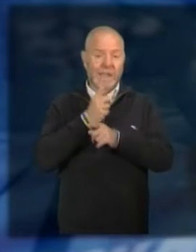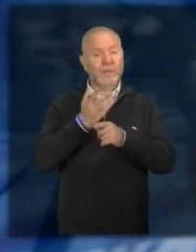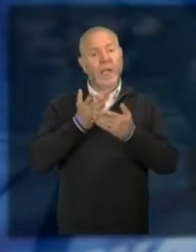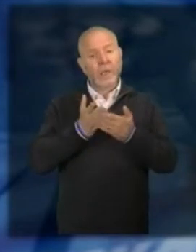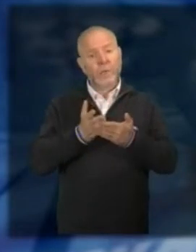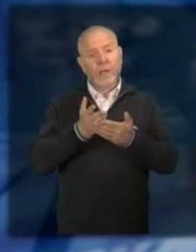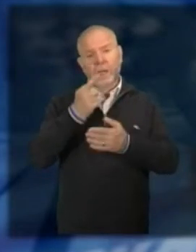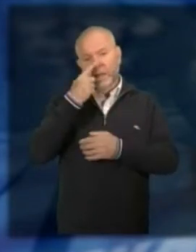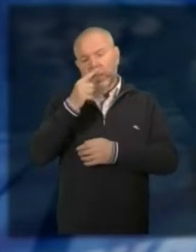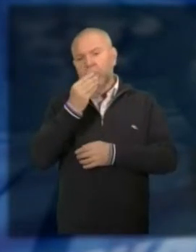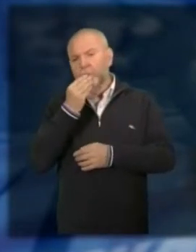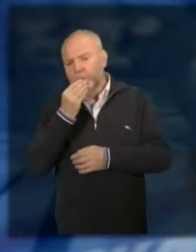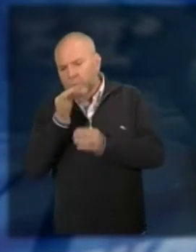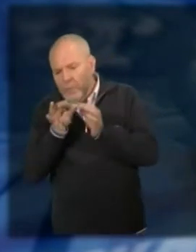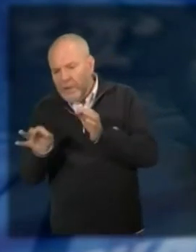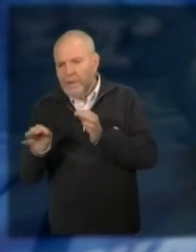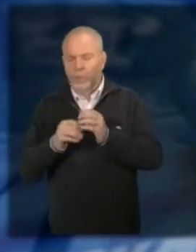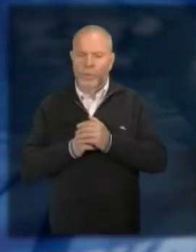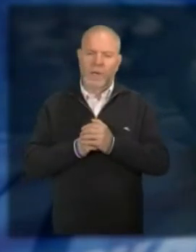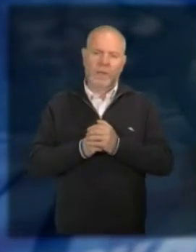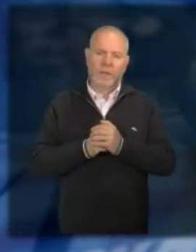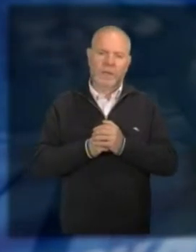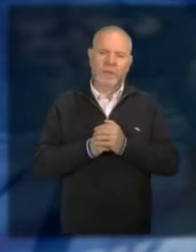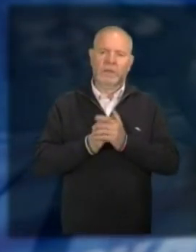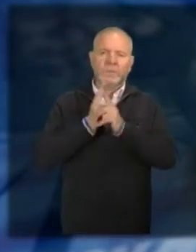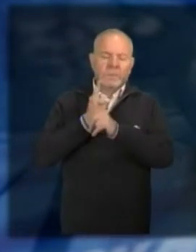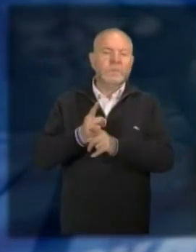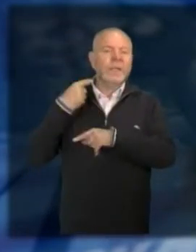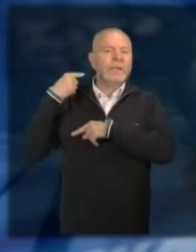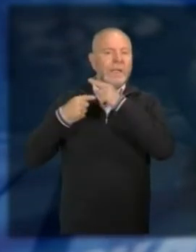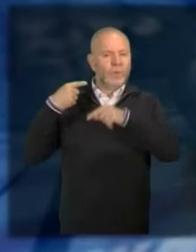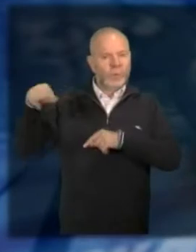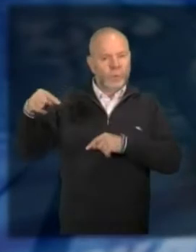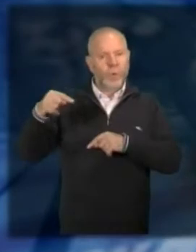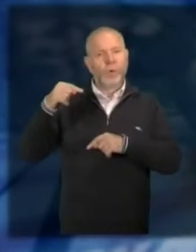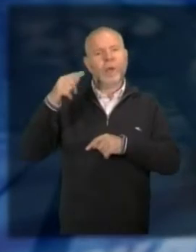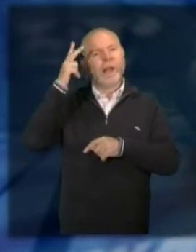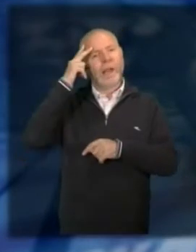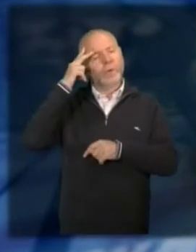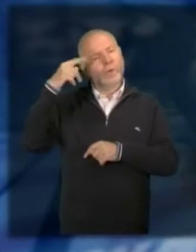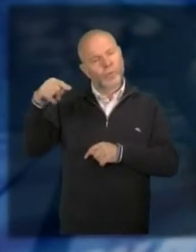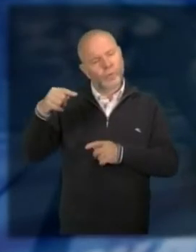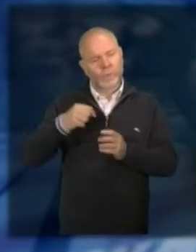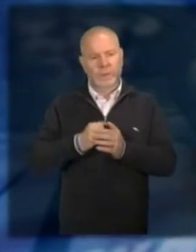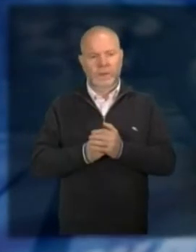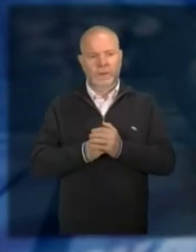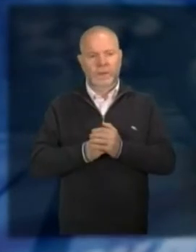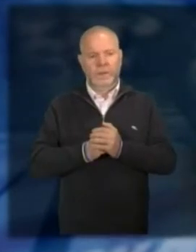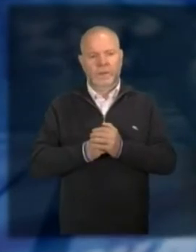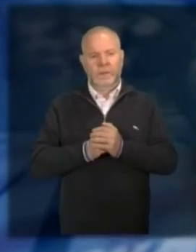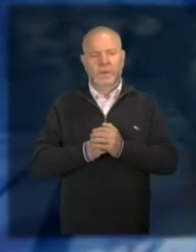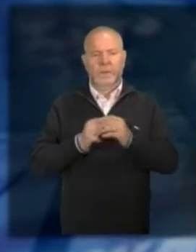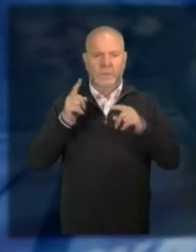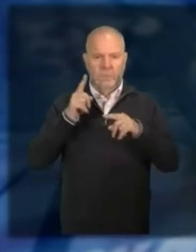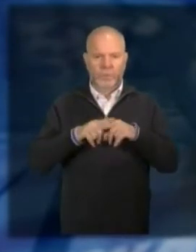di cibo, curando la preparazione in modo da rispettare le tradizioni culturali e religiose delle persone accolte. C'è poi il